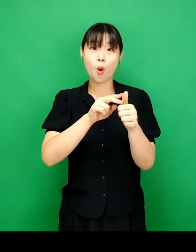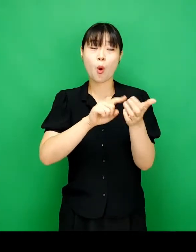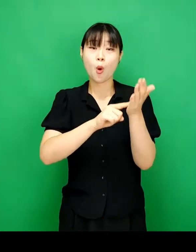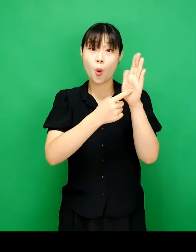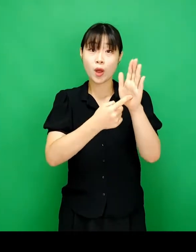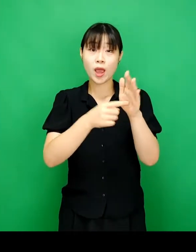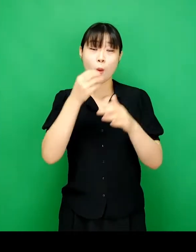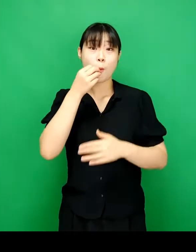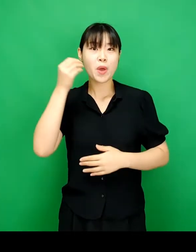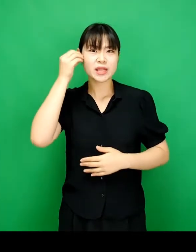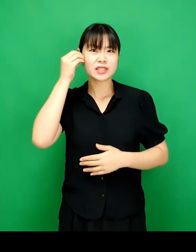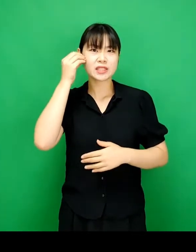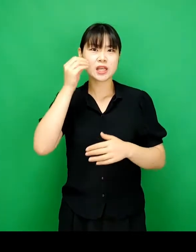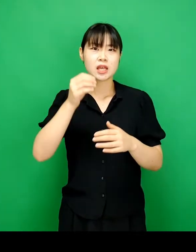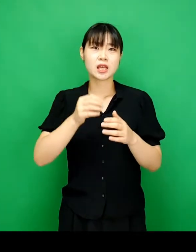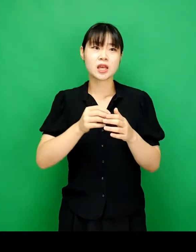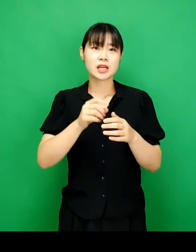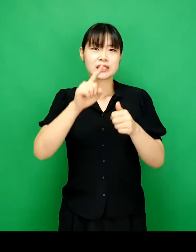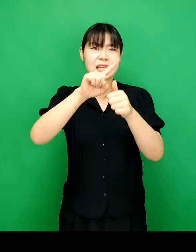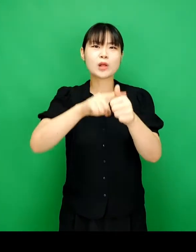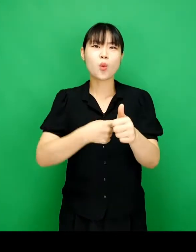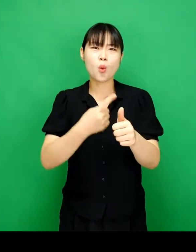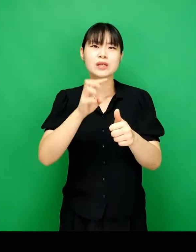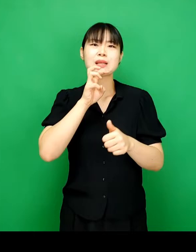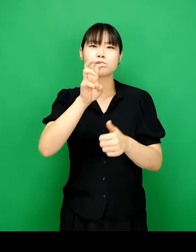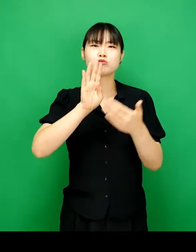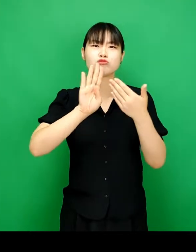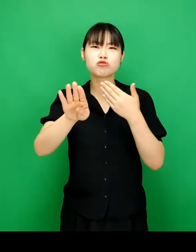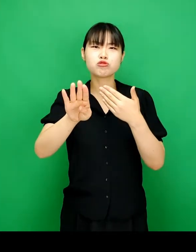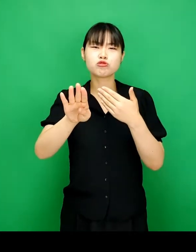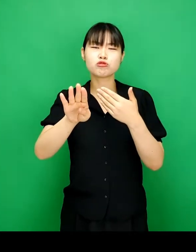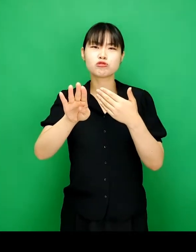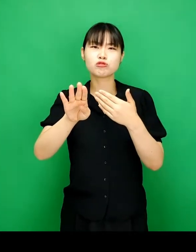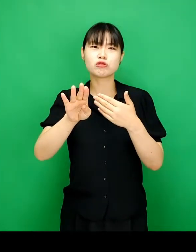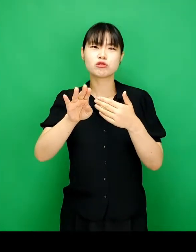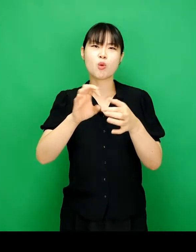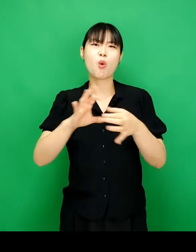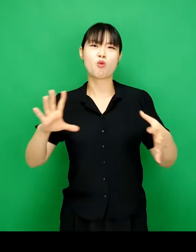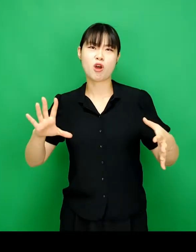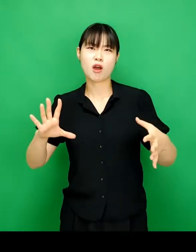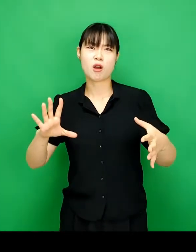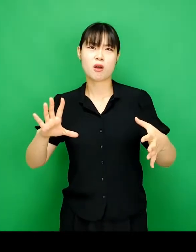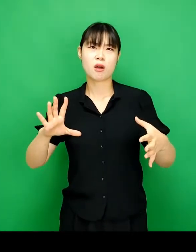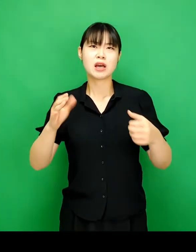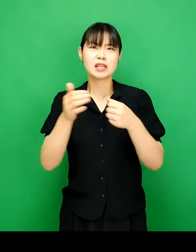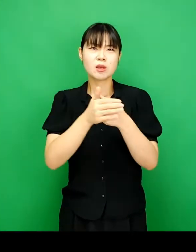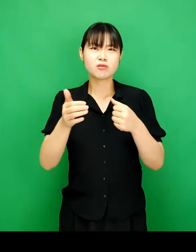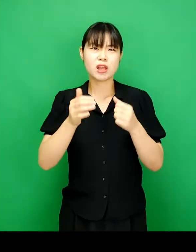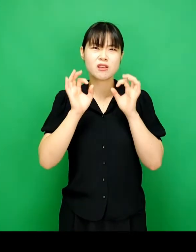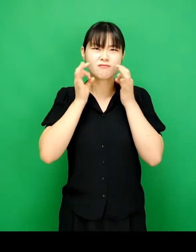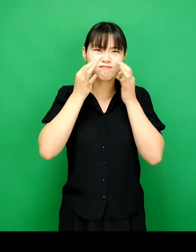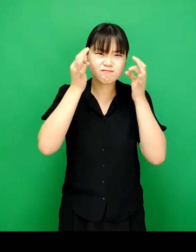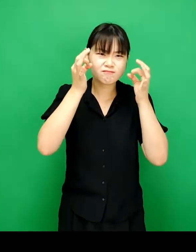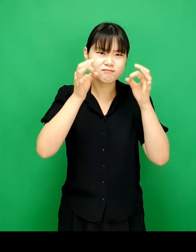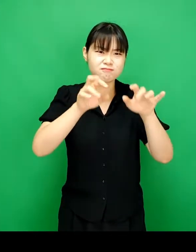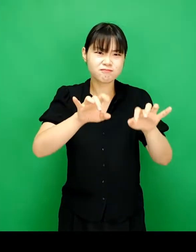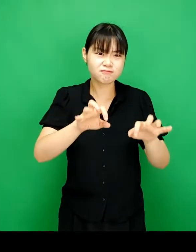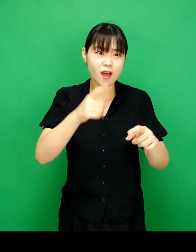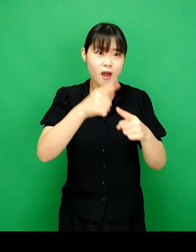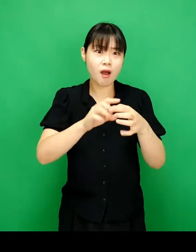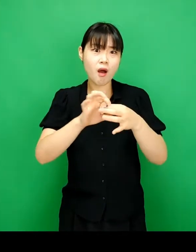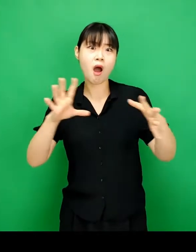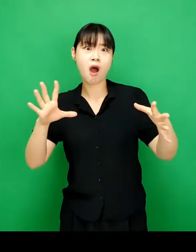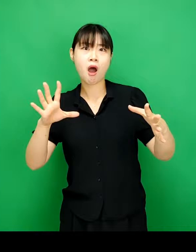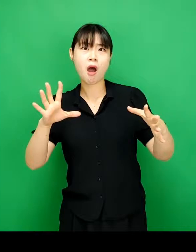정보공개 포털은 접속 이후 30분이 지나면 자동 로그아웃됩니다. 간혹 공들여 쓴 청구서 내용이 날아가기도